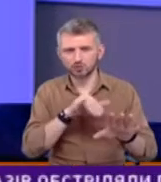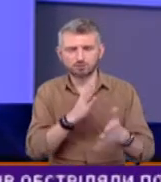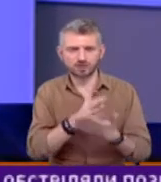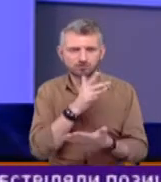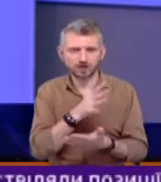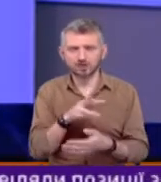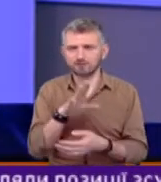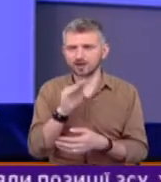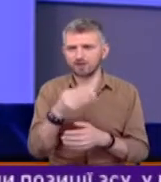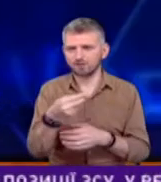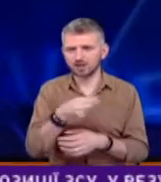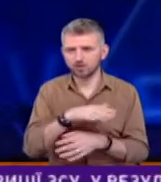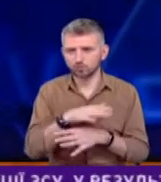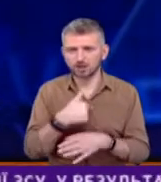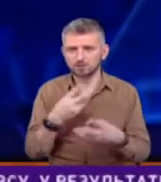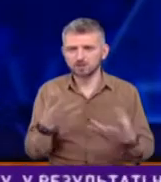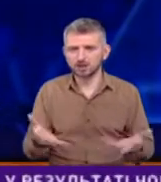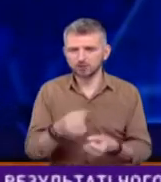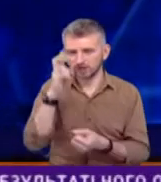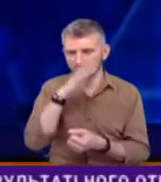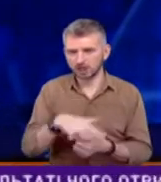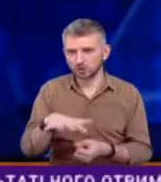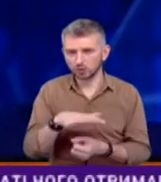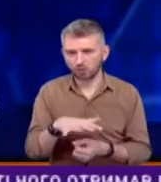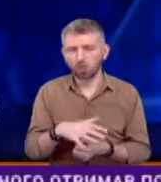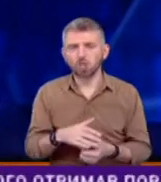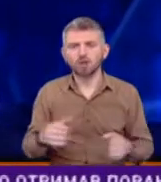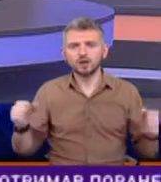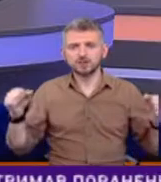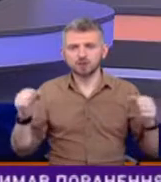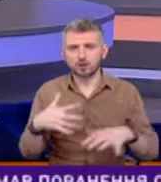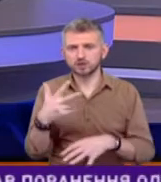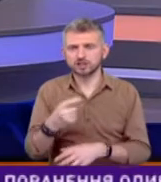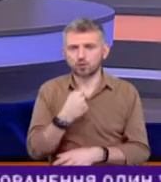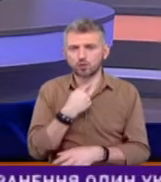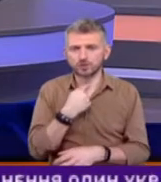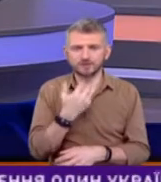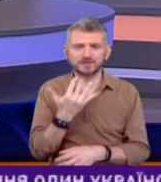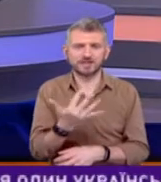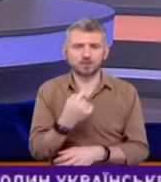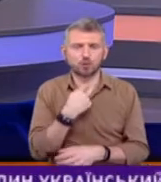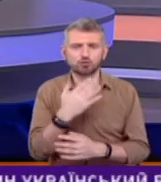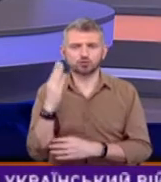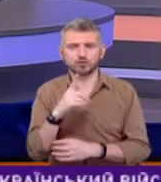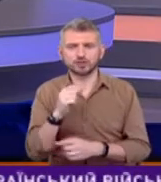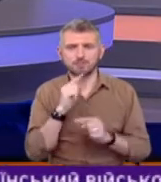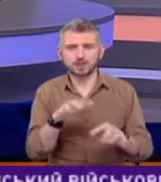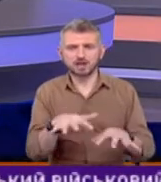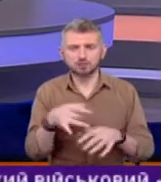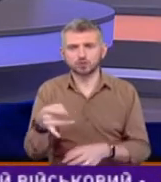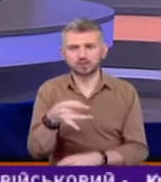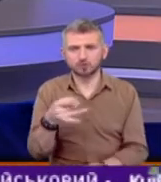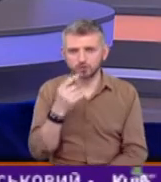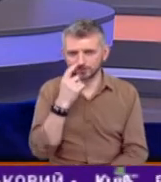час, МВФ не фінансує, нам треба рятувати країну. Збираються 300 голосів, там, чи скільки, голосують за парламентську